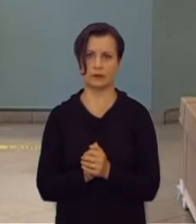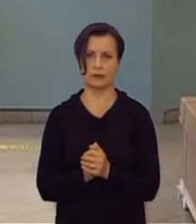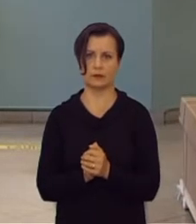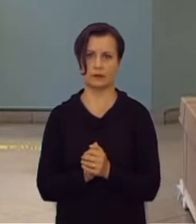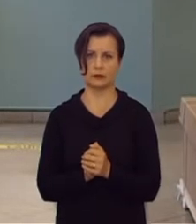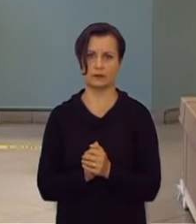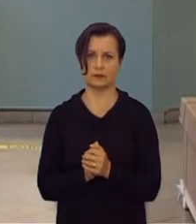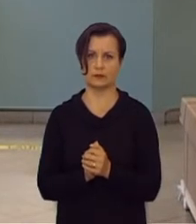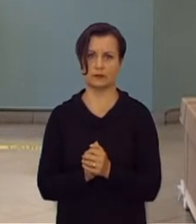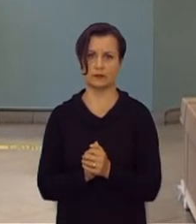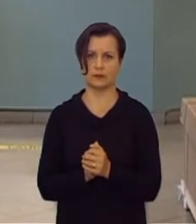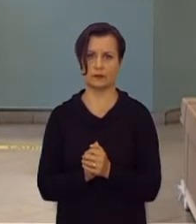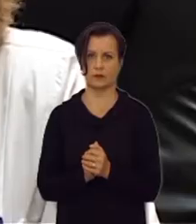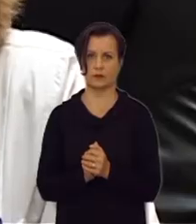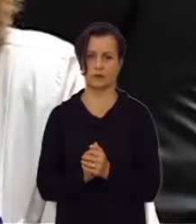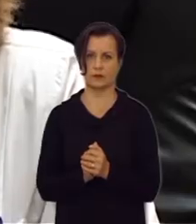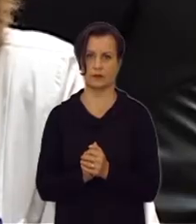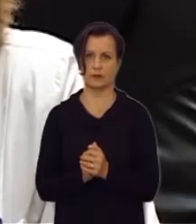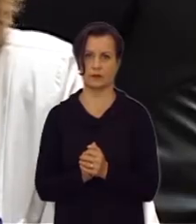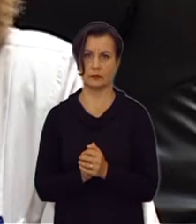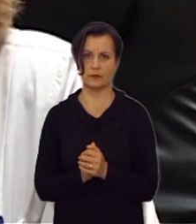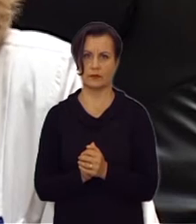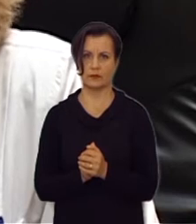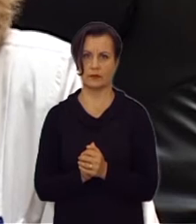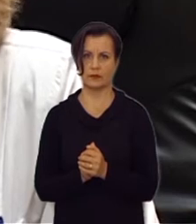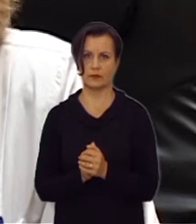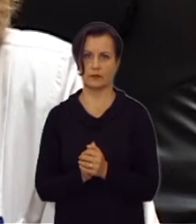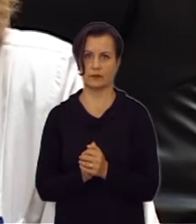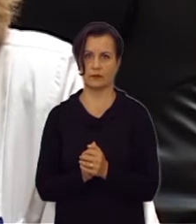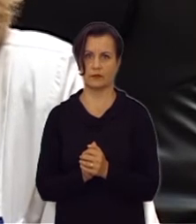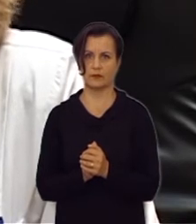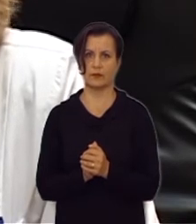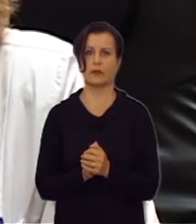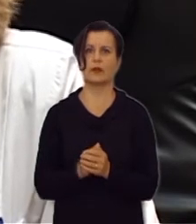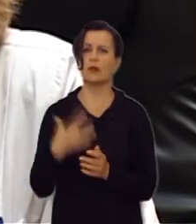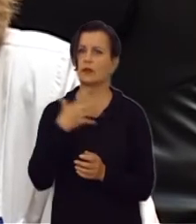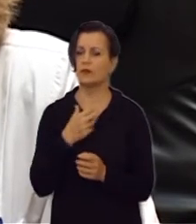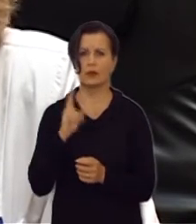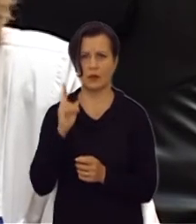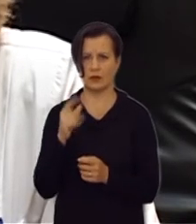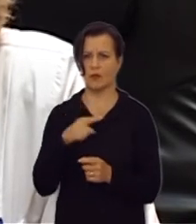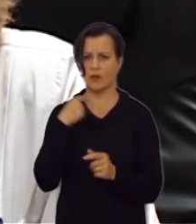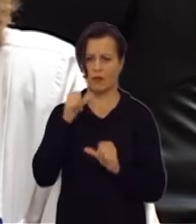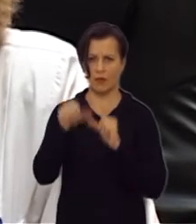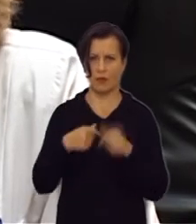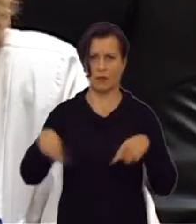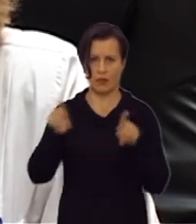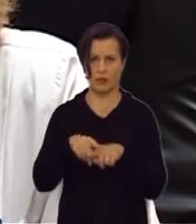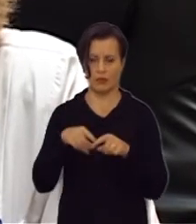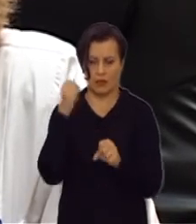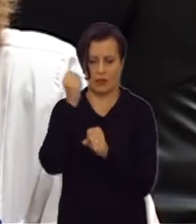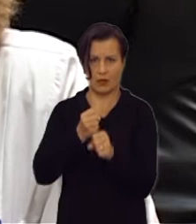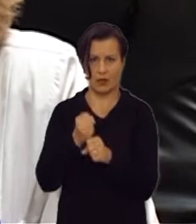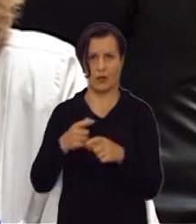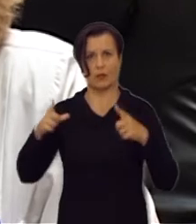kurios galbūt tikrai būtų svarbios, na tai tas pats, ką kalbu jau eilę metų. Tai yra darbo ir